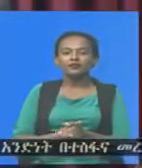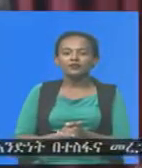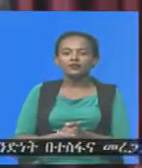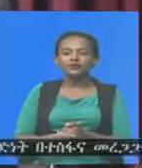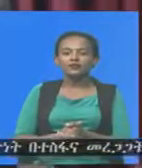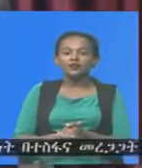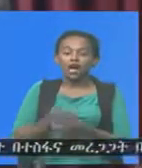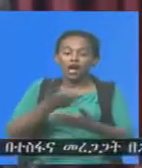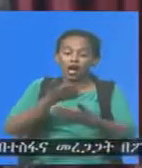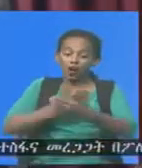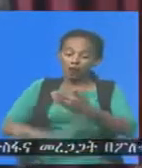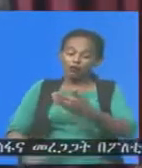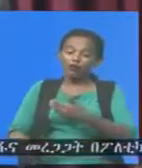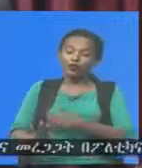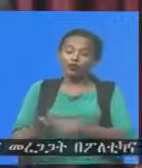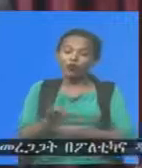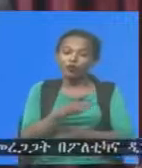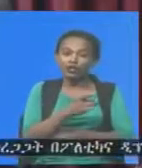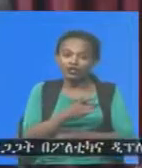ምን ወልድ ከሆነ